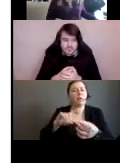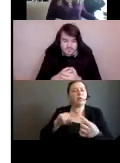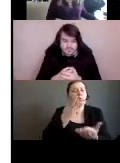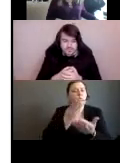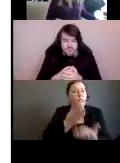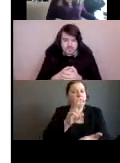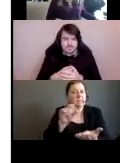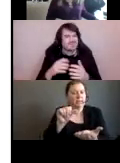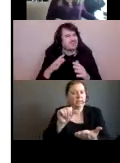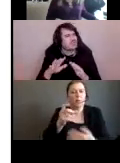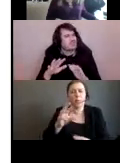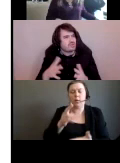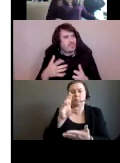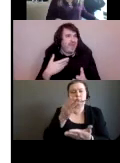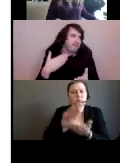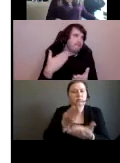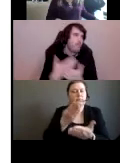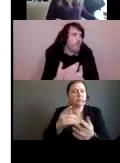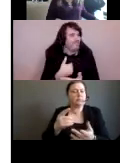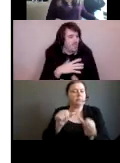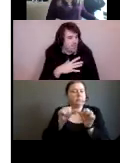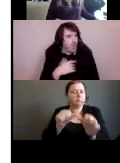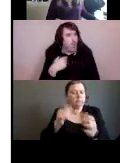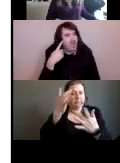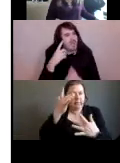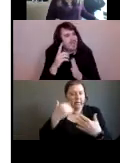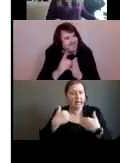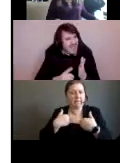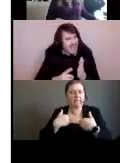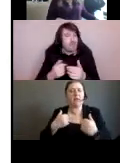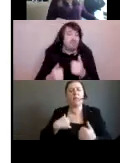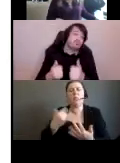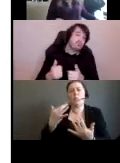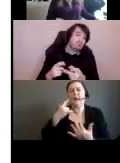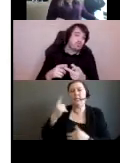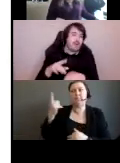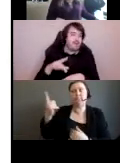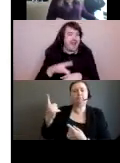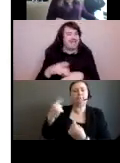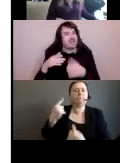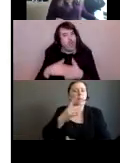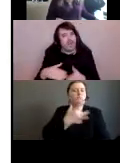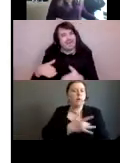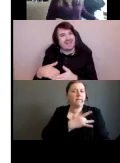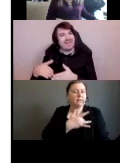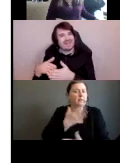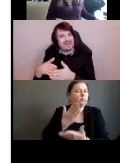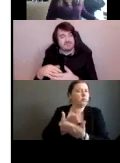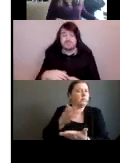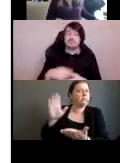c'est comment prouver une déficience ou une maladie chronique. Nous attendons les orientations de la